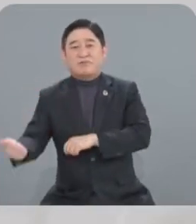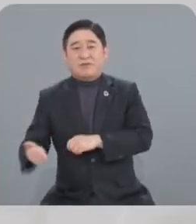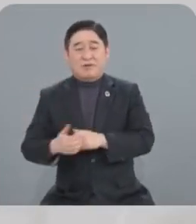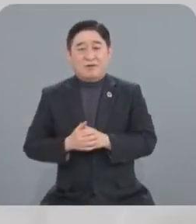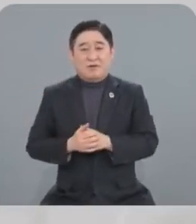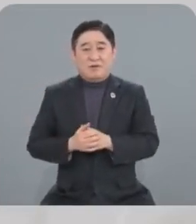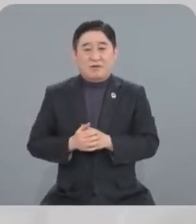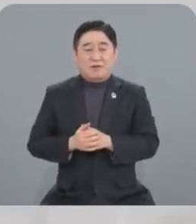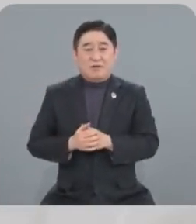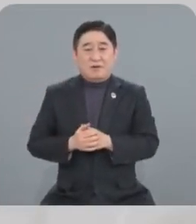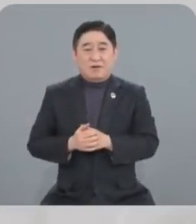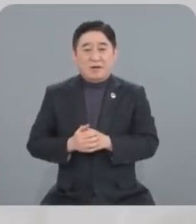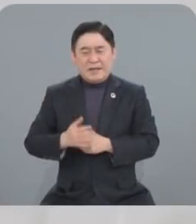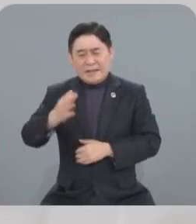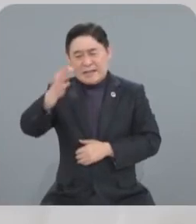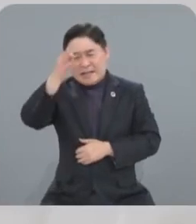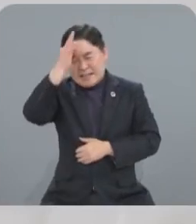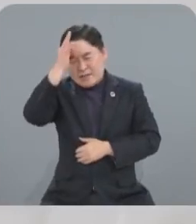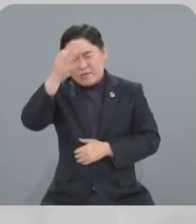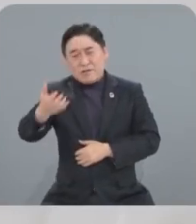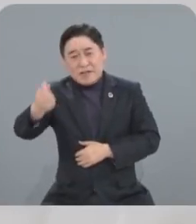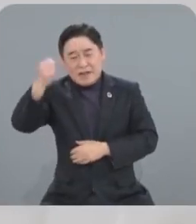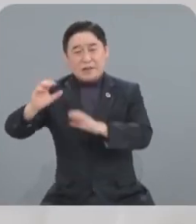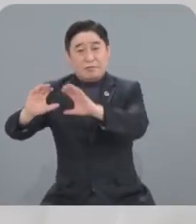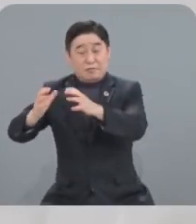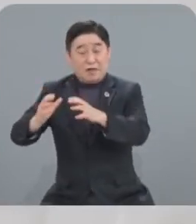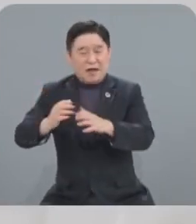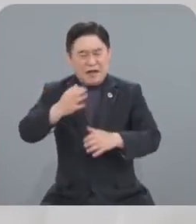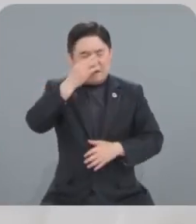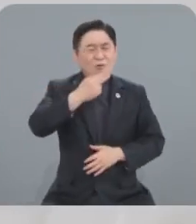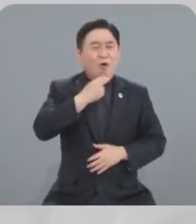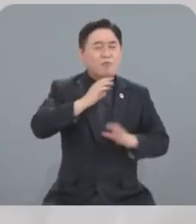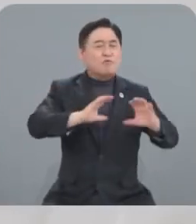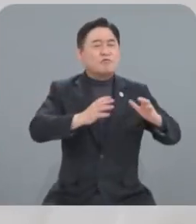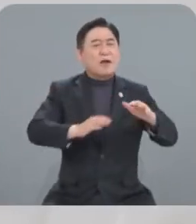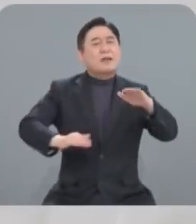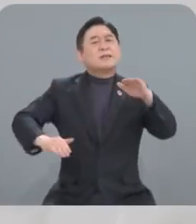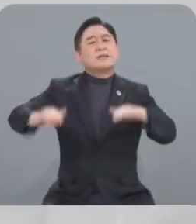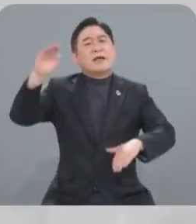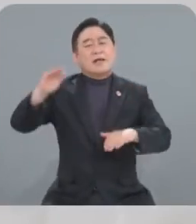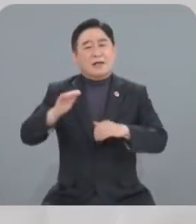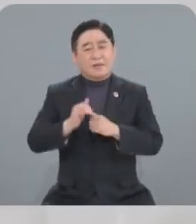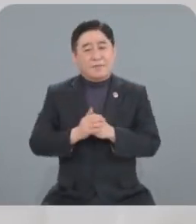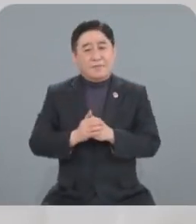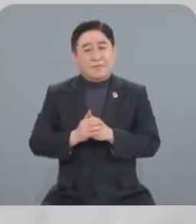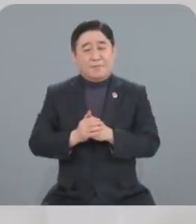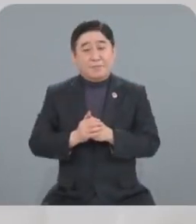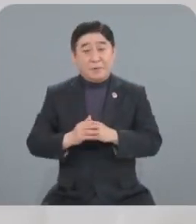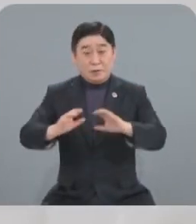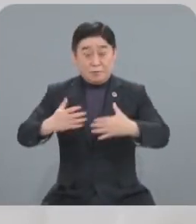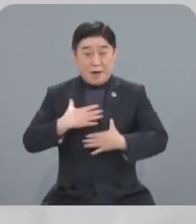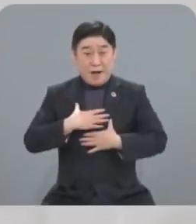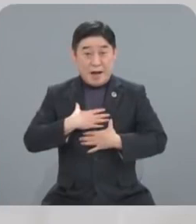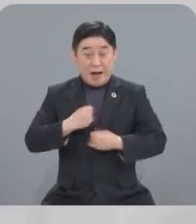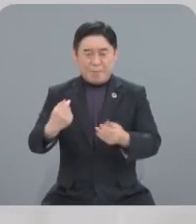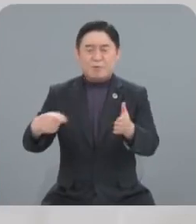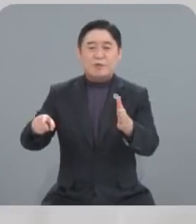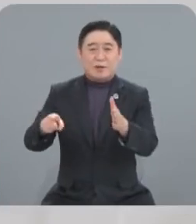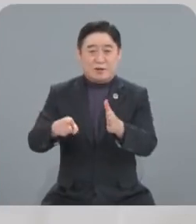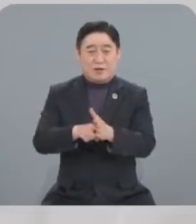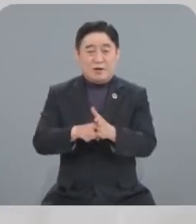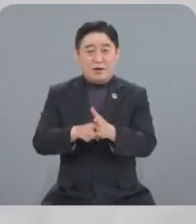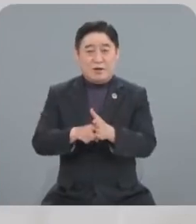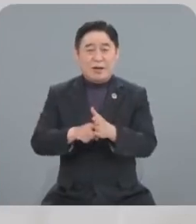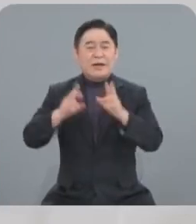죽었습니다 기술 소유한 국가와 기술이 없는 국가의 차입니다 국가안보를 위해서 라도